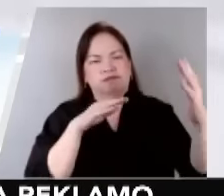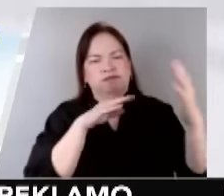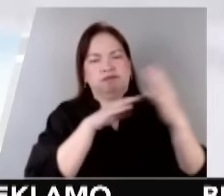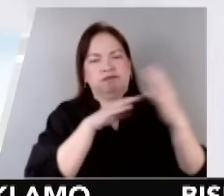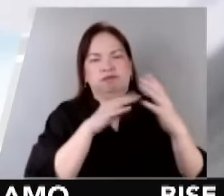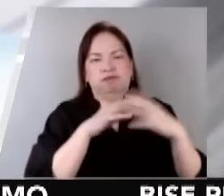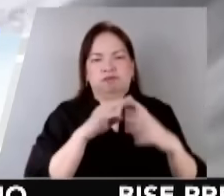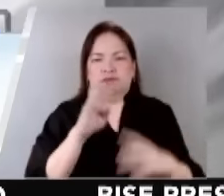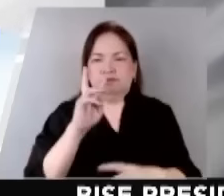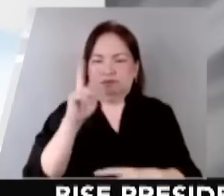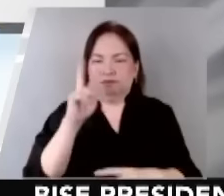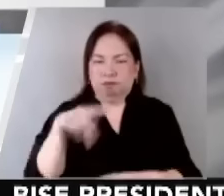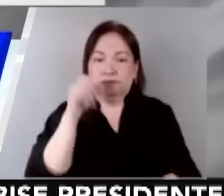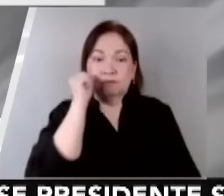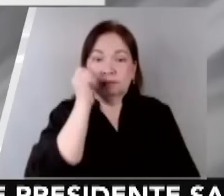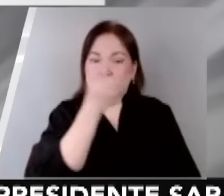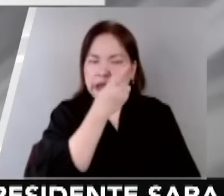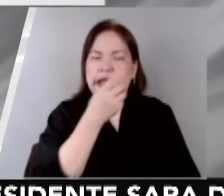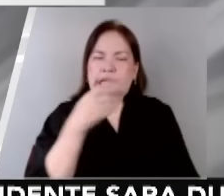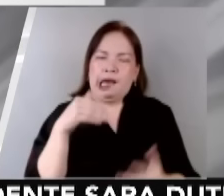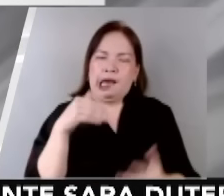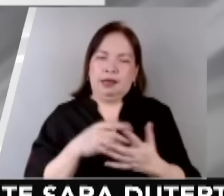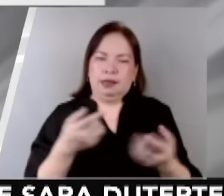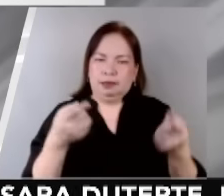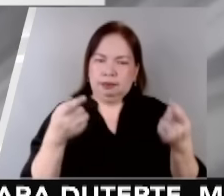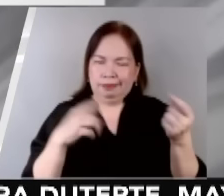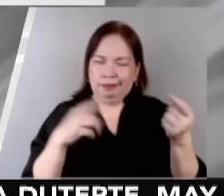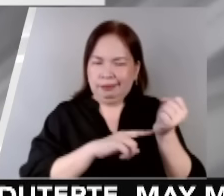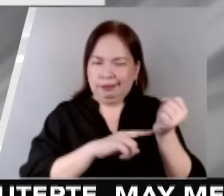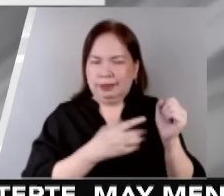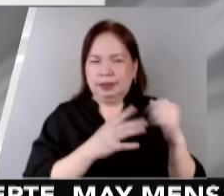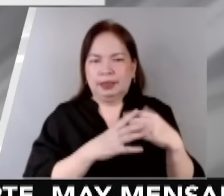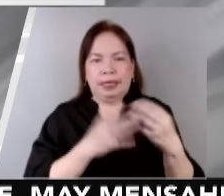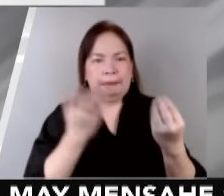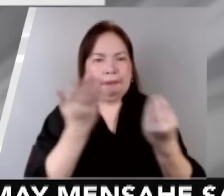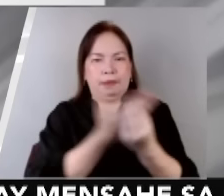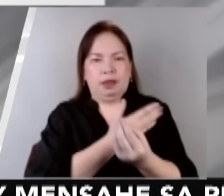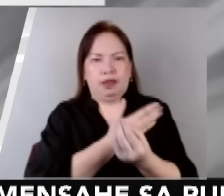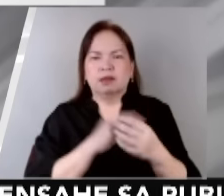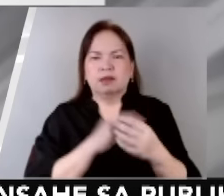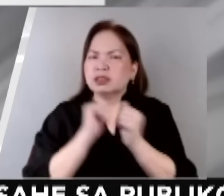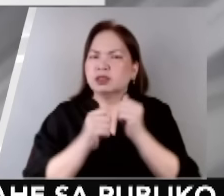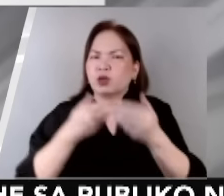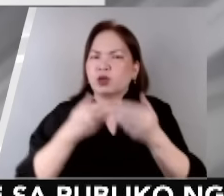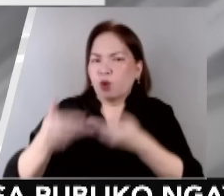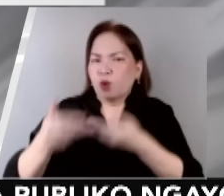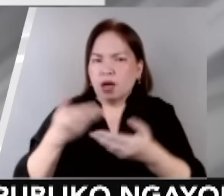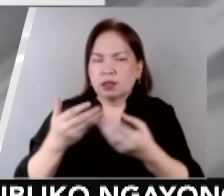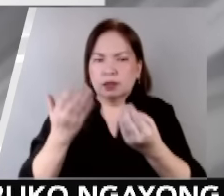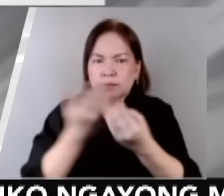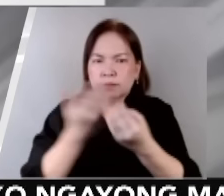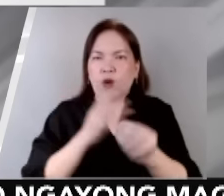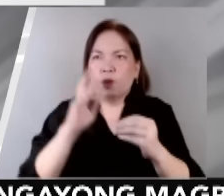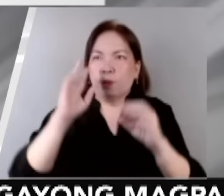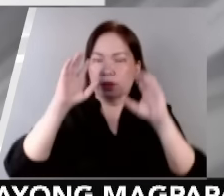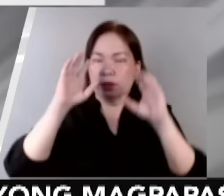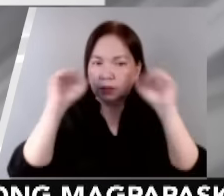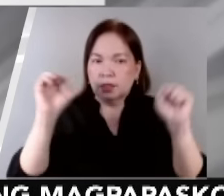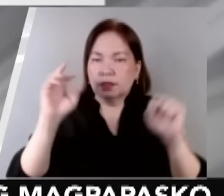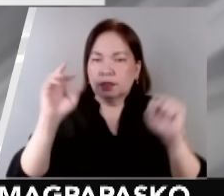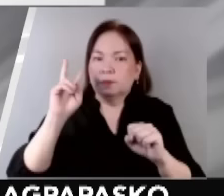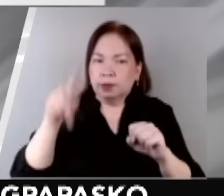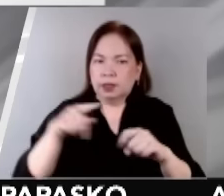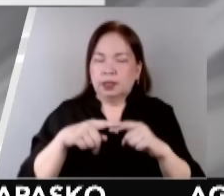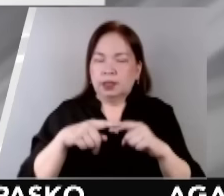impeachment. Ito yung proseso sa pagpatanggal sa pwesto ng mga pangulo, bisepresidente, mga miyembro ng Korte Suprema at pinuno ng